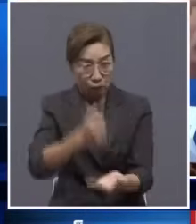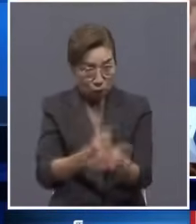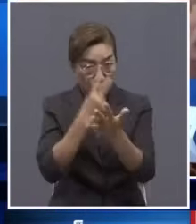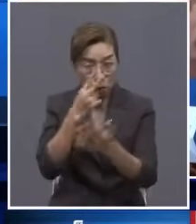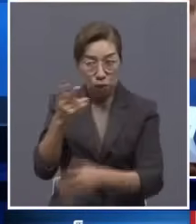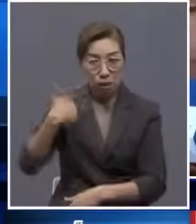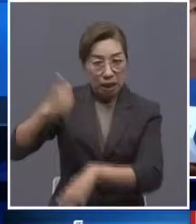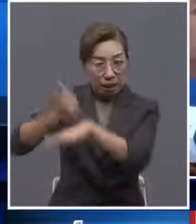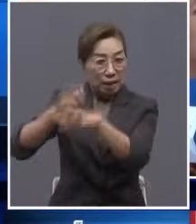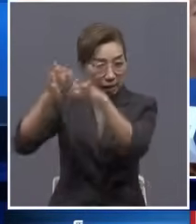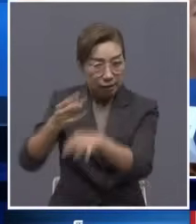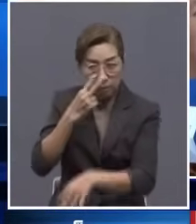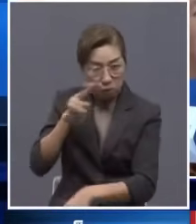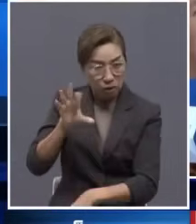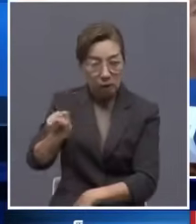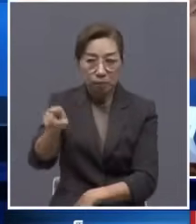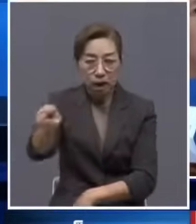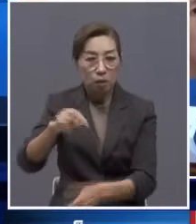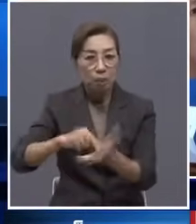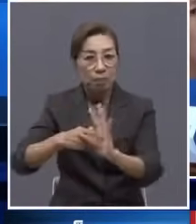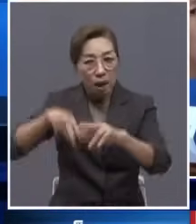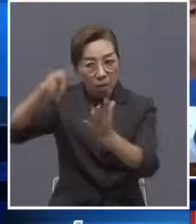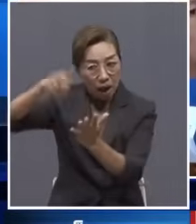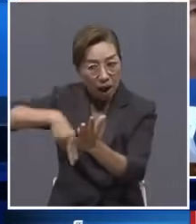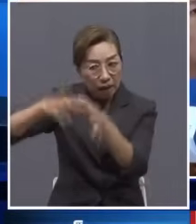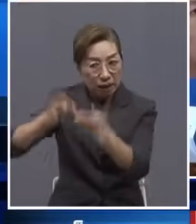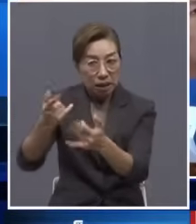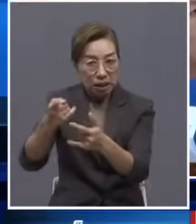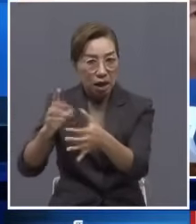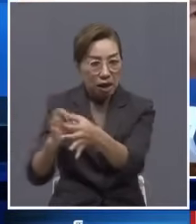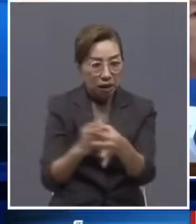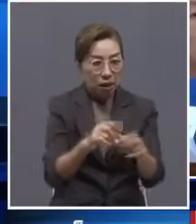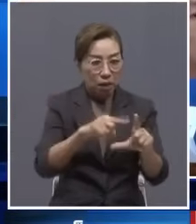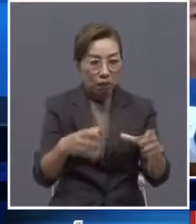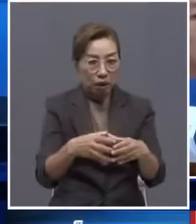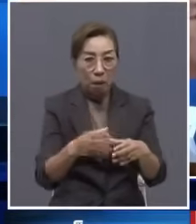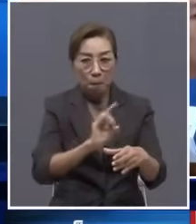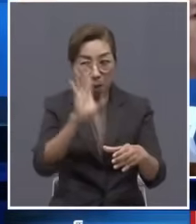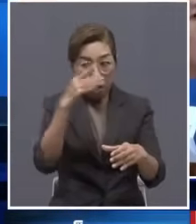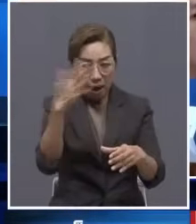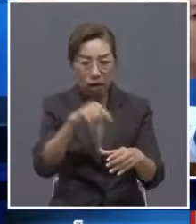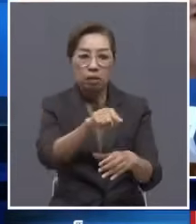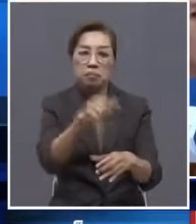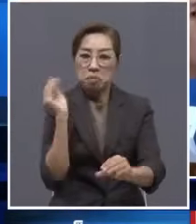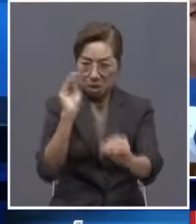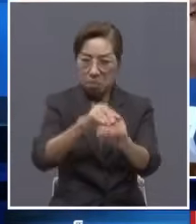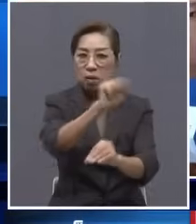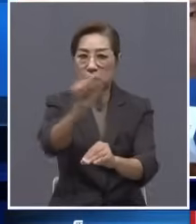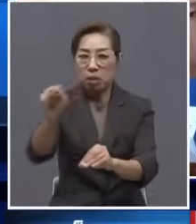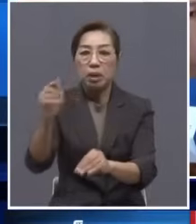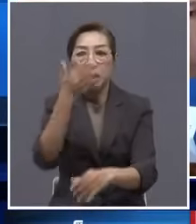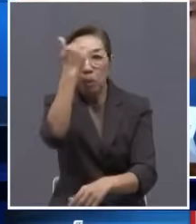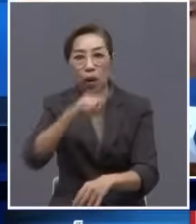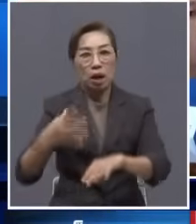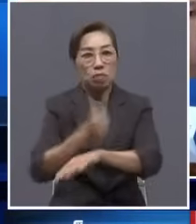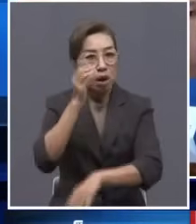วินิจฉัยในครั้งนี้เพราะคำวินิจฉัยไม่ได้ส่งผลแค่พรรคก้าวไกลอย่างเดียวครับคุณพิตบอกว่ามันจะเป็นการวางบรรทัดฐานสำคัญสำหรับการเมือง